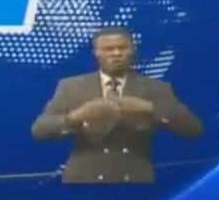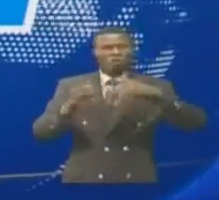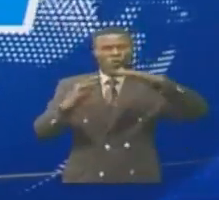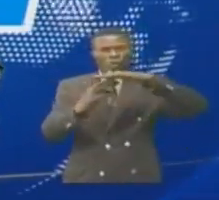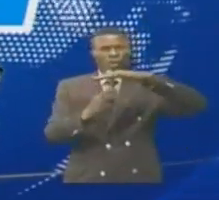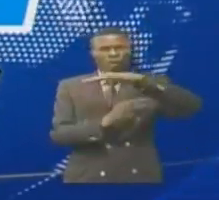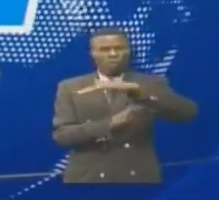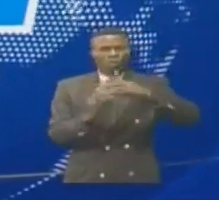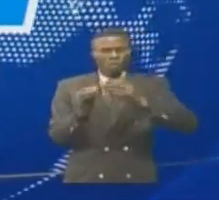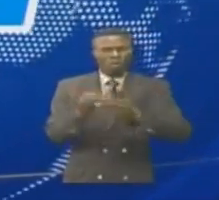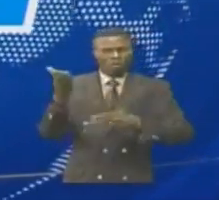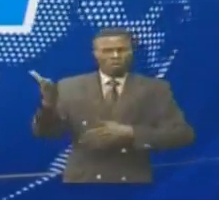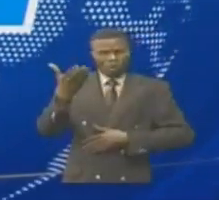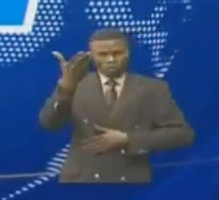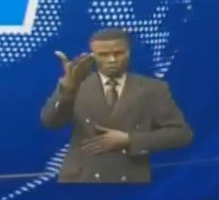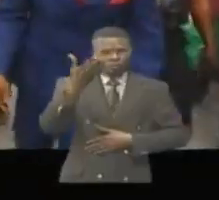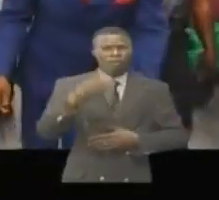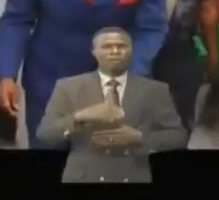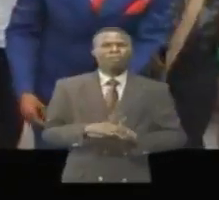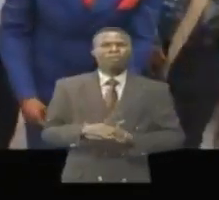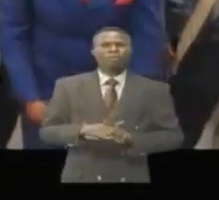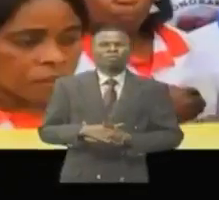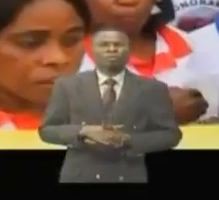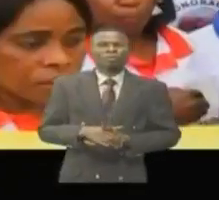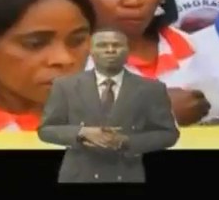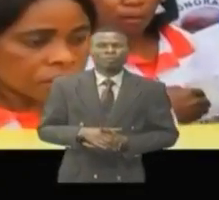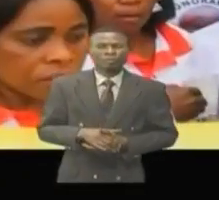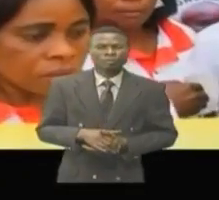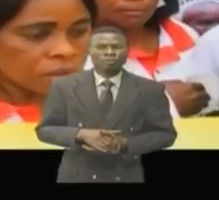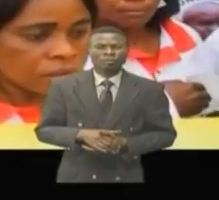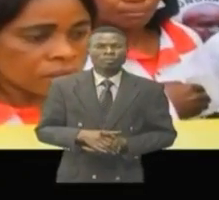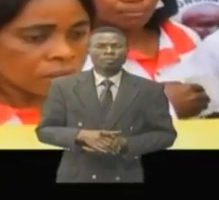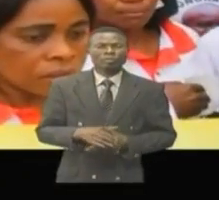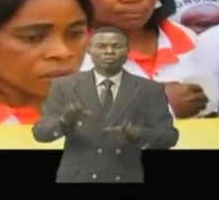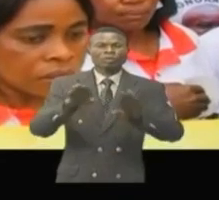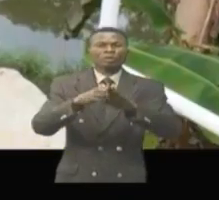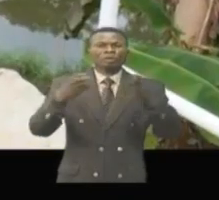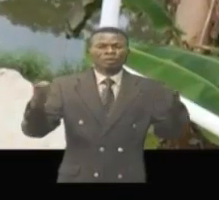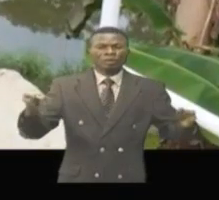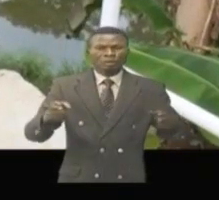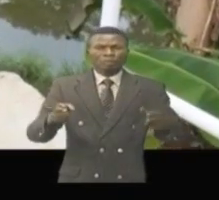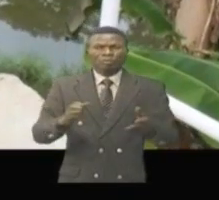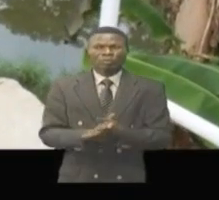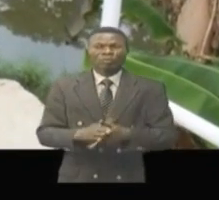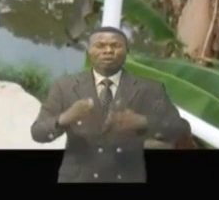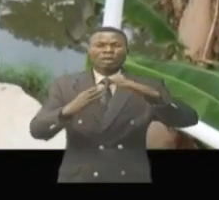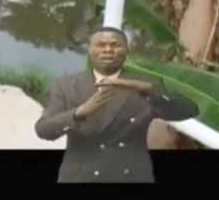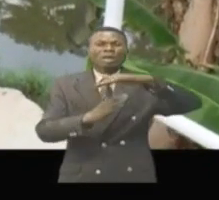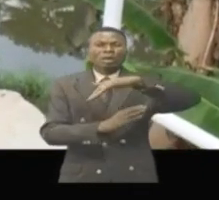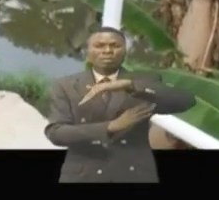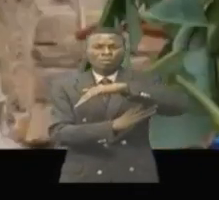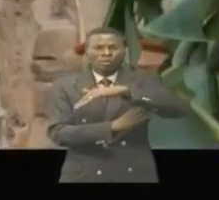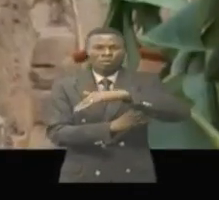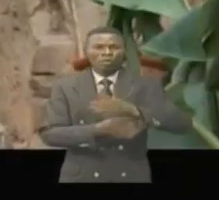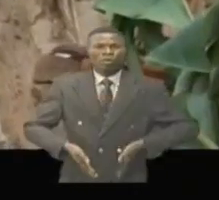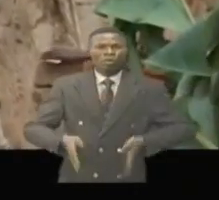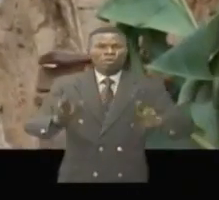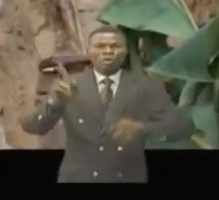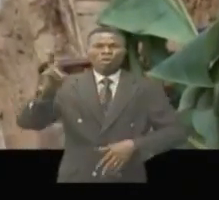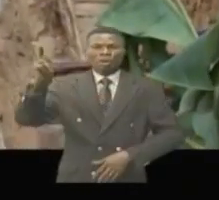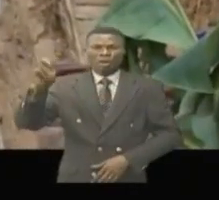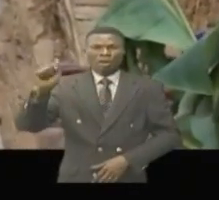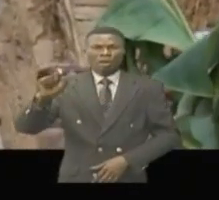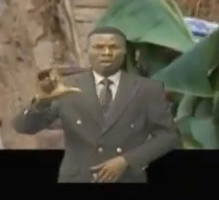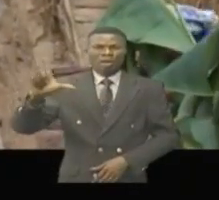merci Kanza, un reportage. À l'occasion de l'inauguration de la passerelle jetée sur la rivière Kalamu, reliant les